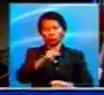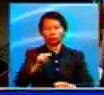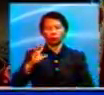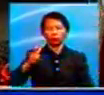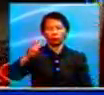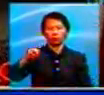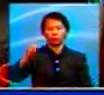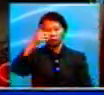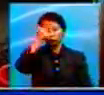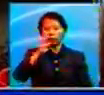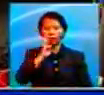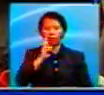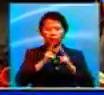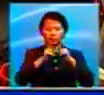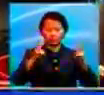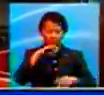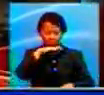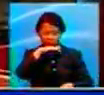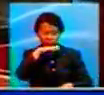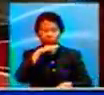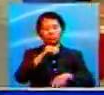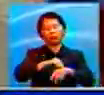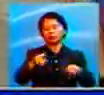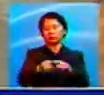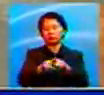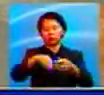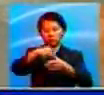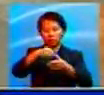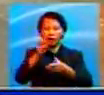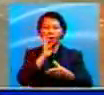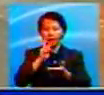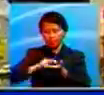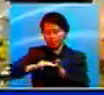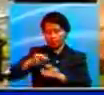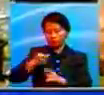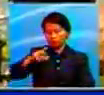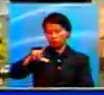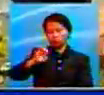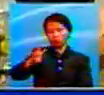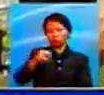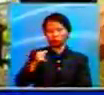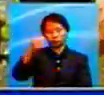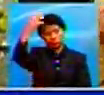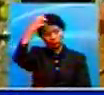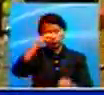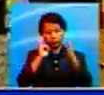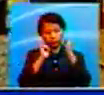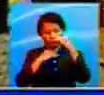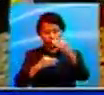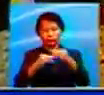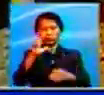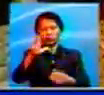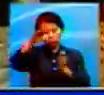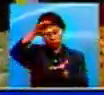Maju akibat air yang terlalu keruh. Pada masa sama, pengeluaran air terawat dari loji Sungai Selangor Fasa 3 sedang